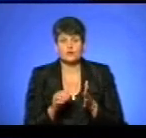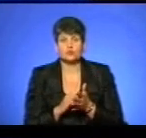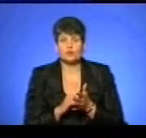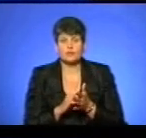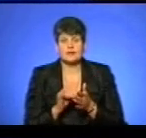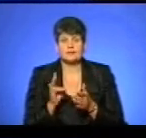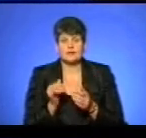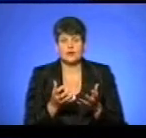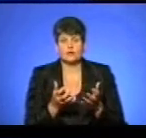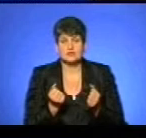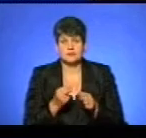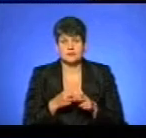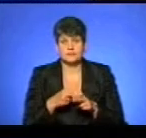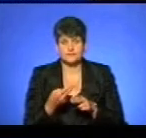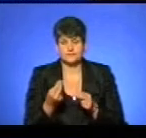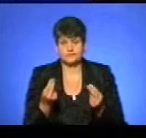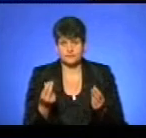на отримання відшкодування. І